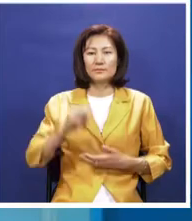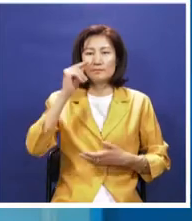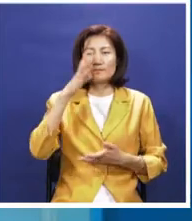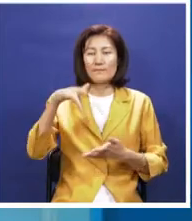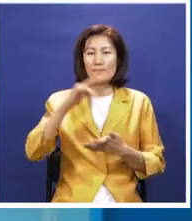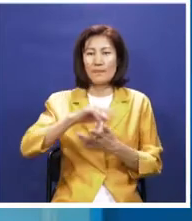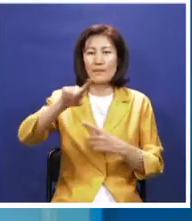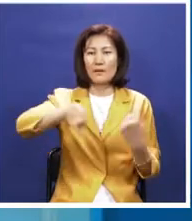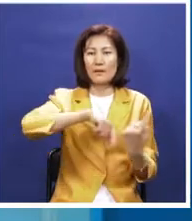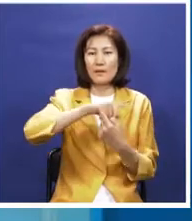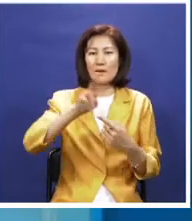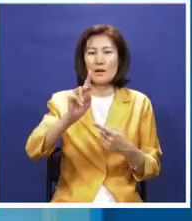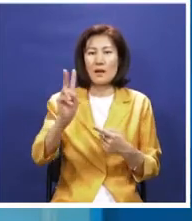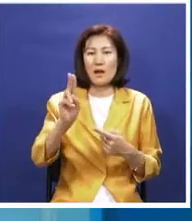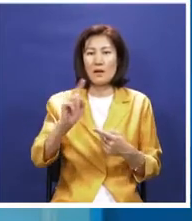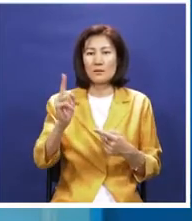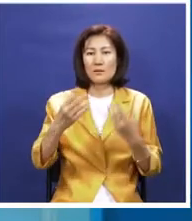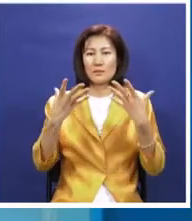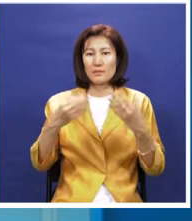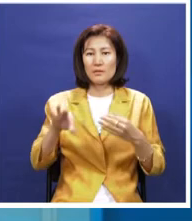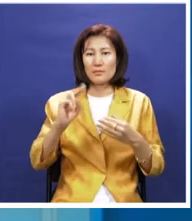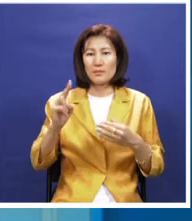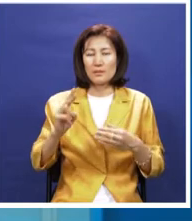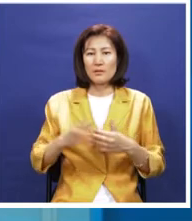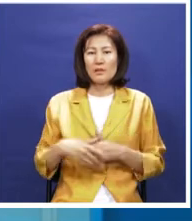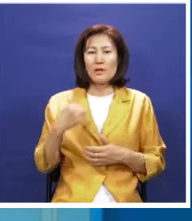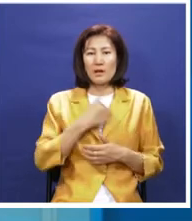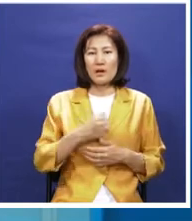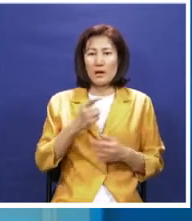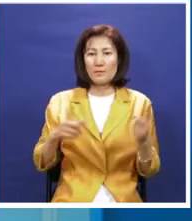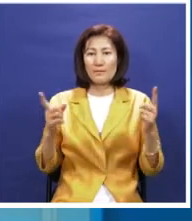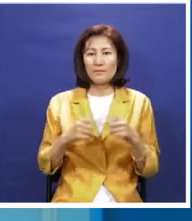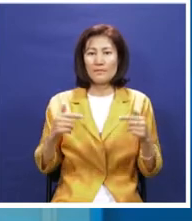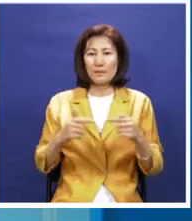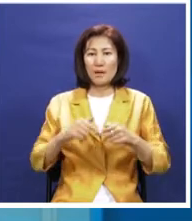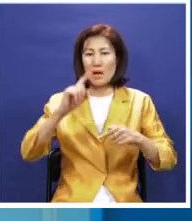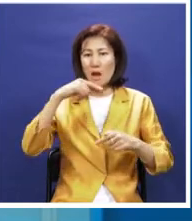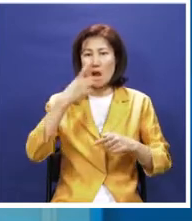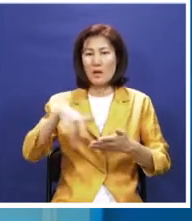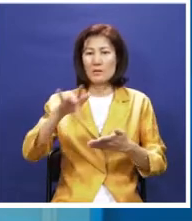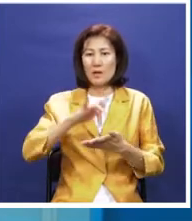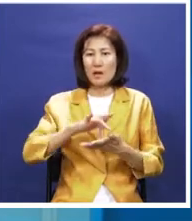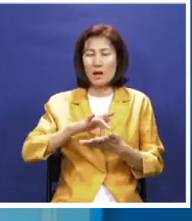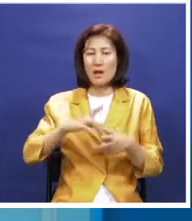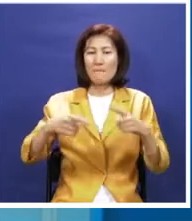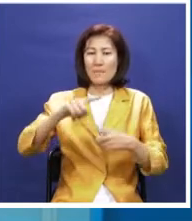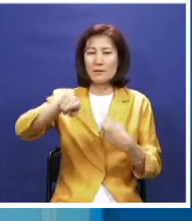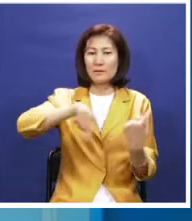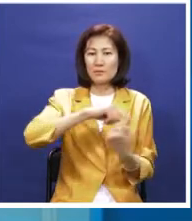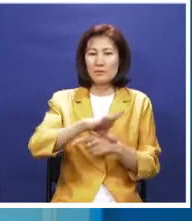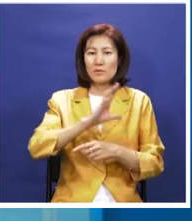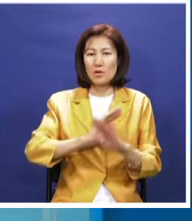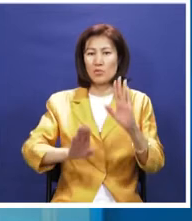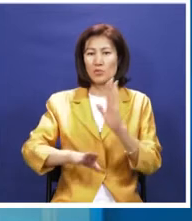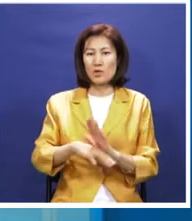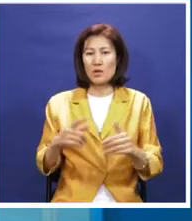Шымкенттік кәсіпкерлер Қазтрансгаз аймақ акционерлік қоғамына наразылық білдіруде. Дәлірек айтсақ, қаладағы бірқатар кәсіптік субъектілеріне жоғарыда